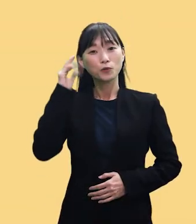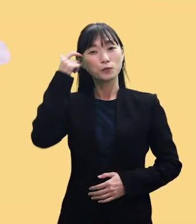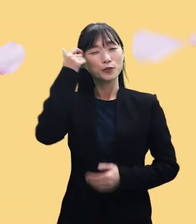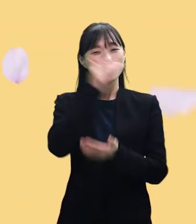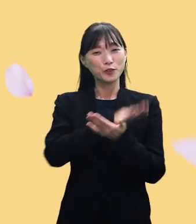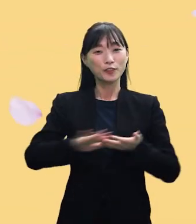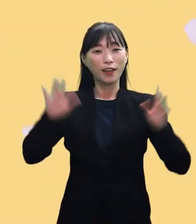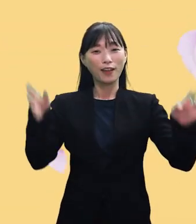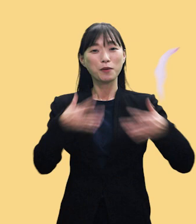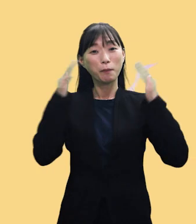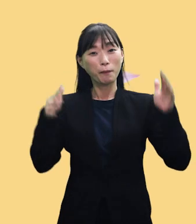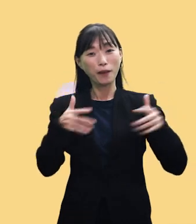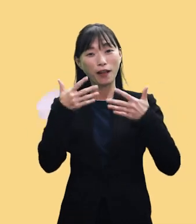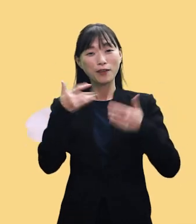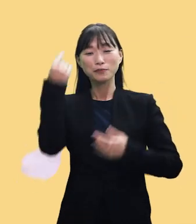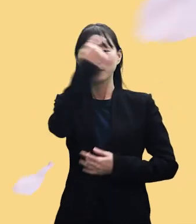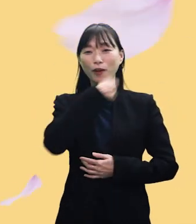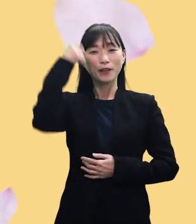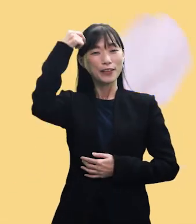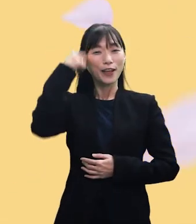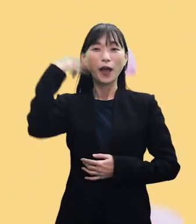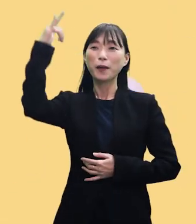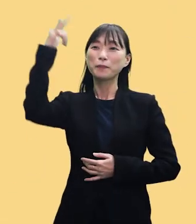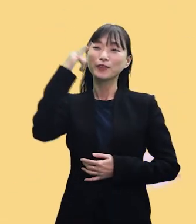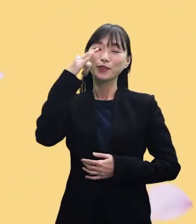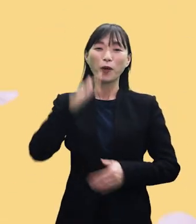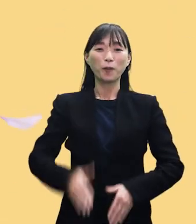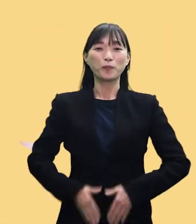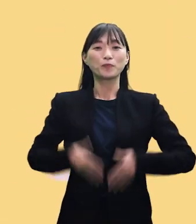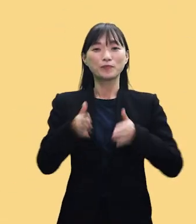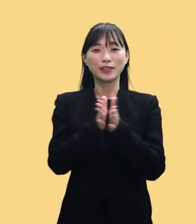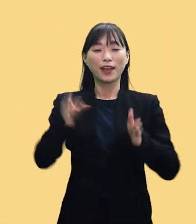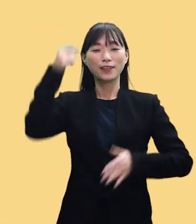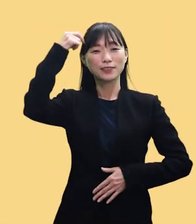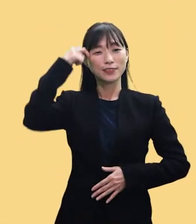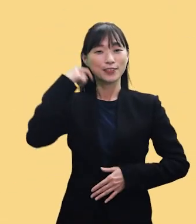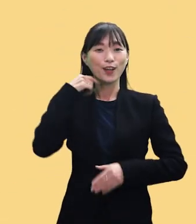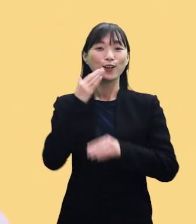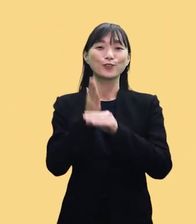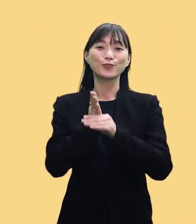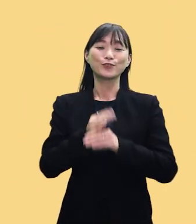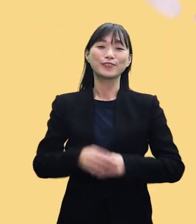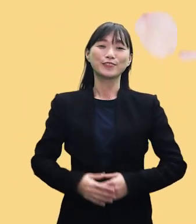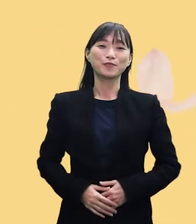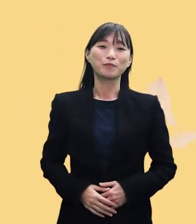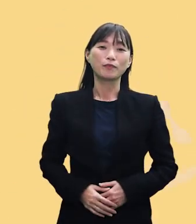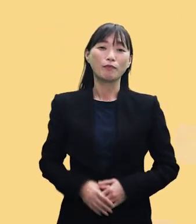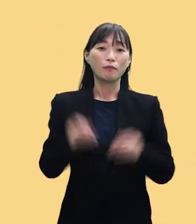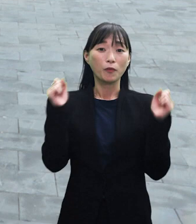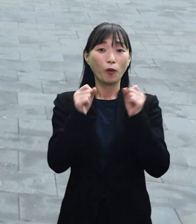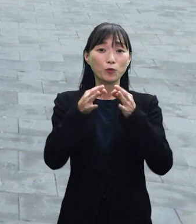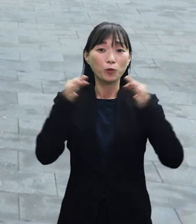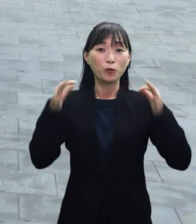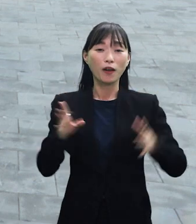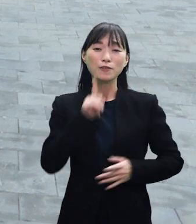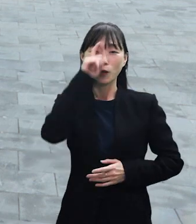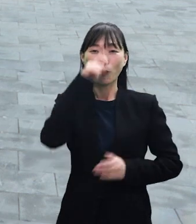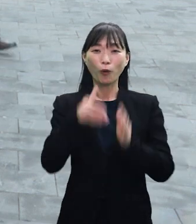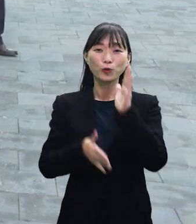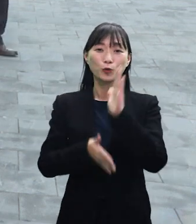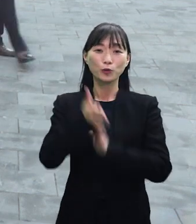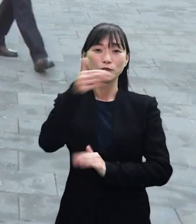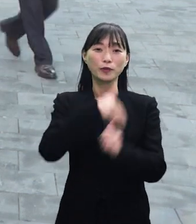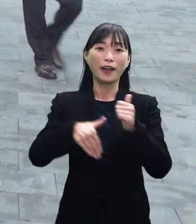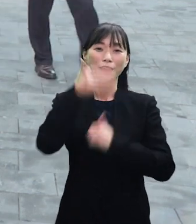코끝을 간지럽히는 바람도 양볼에 닿는 햇볕도 이 봄이 왔음을 실감케 하는 요즘입니다. 겨울에 묵은